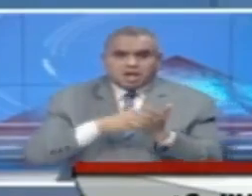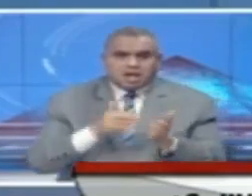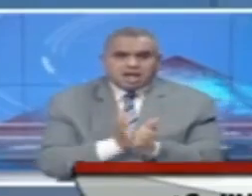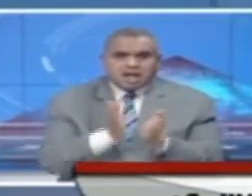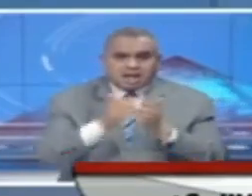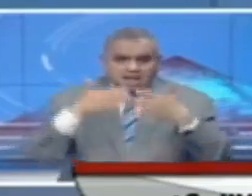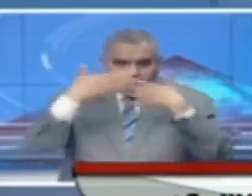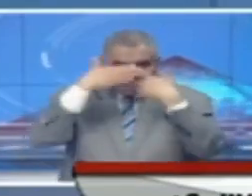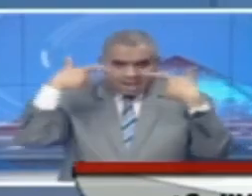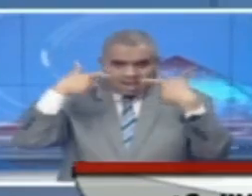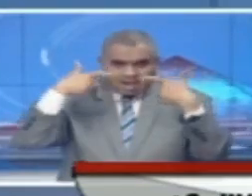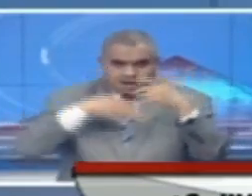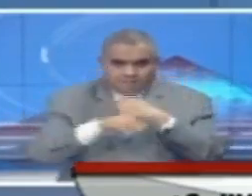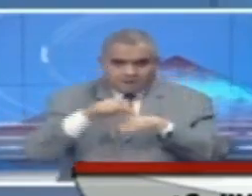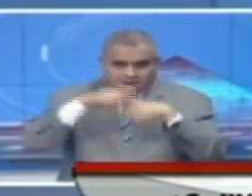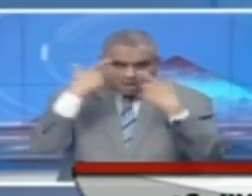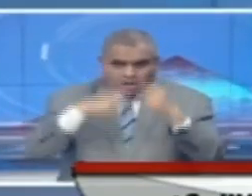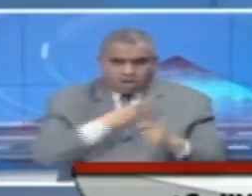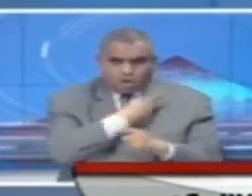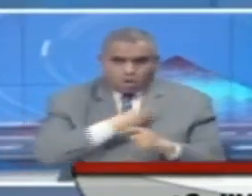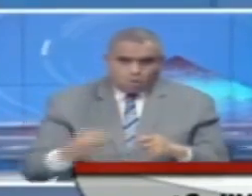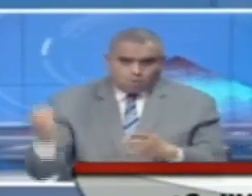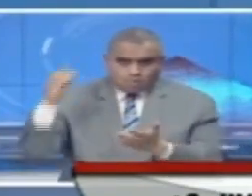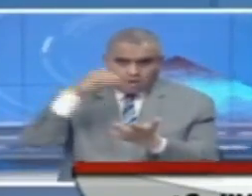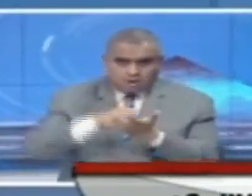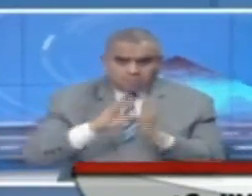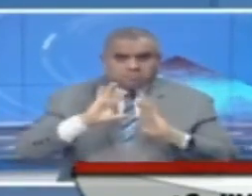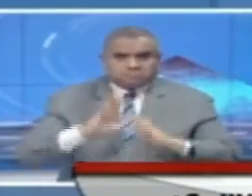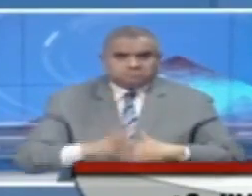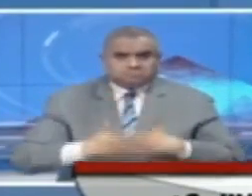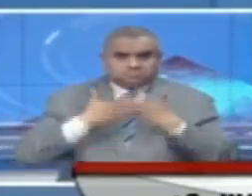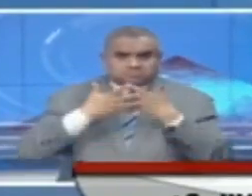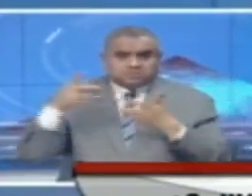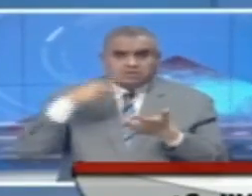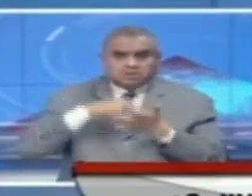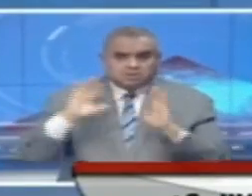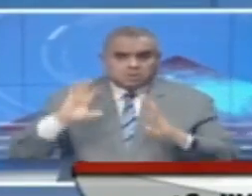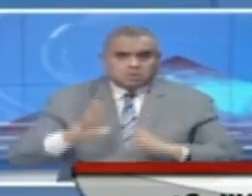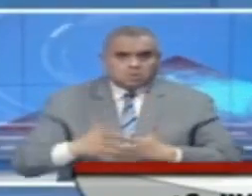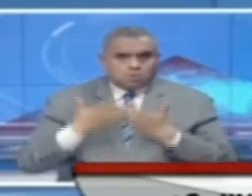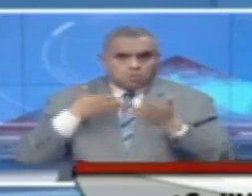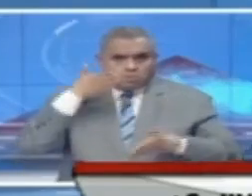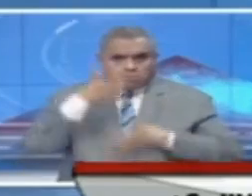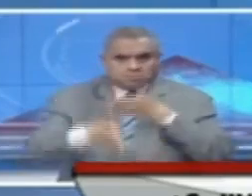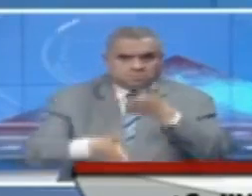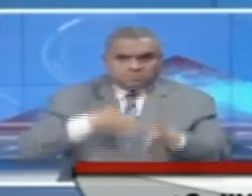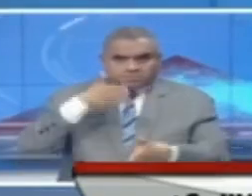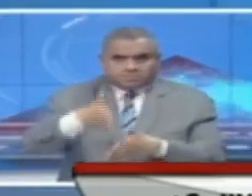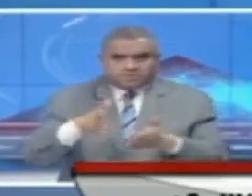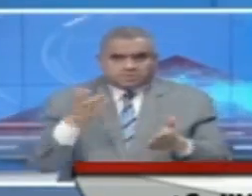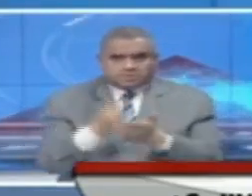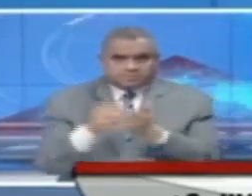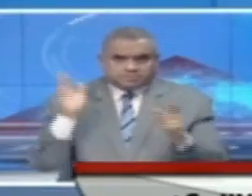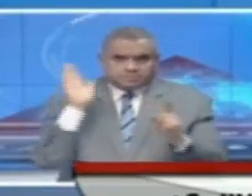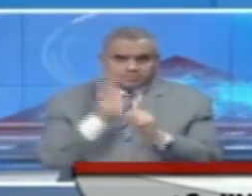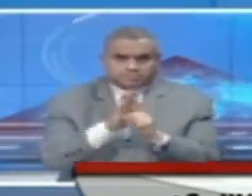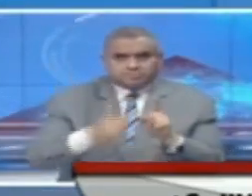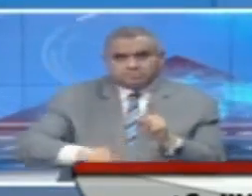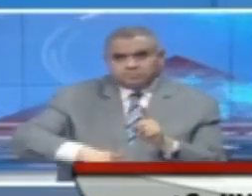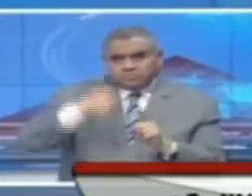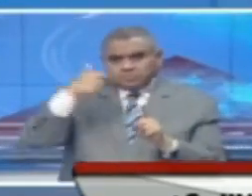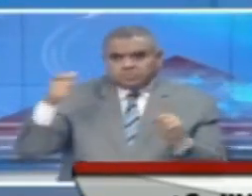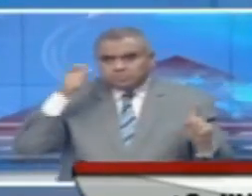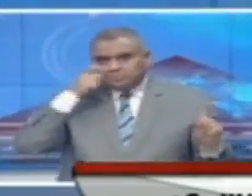الجماعة الإرهابية في حكم مصر، فما كان منها إلا أن هبت دفاعا عن الوطن وكانت السند